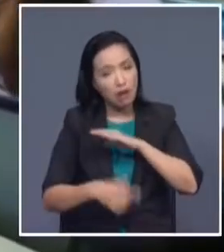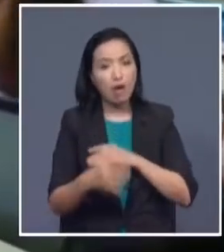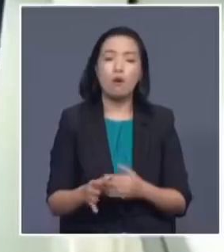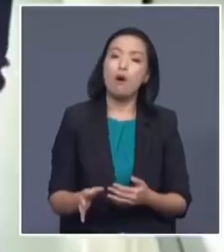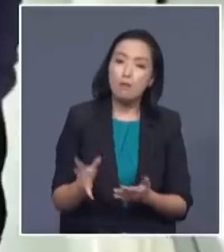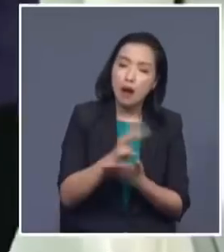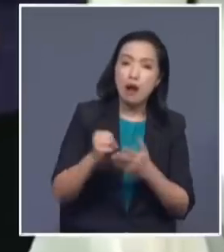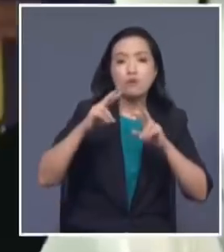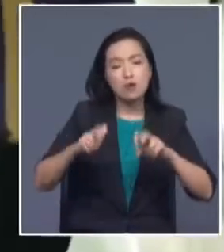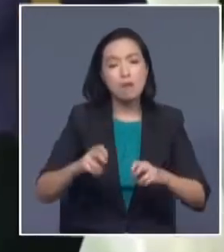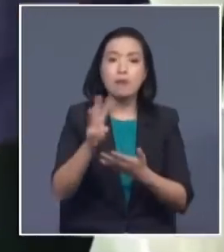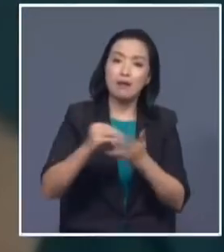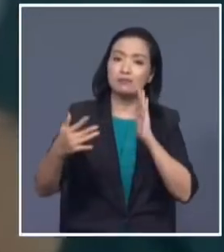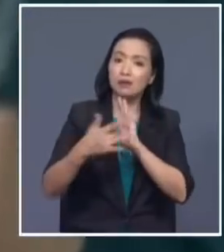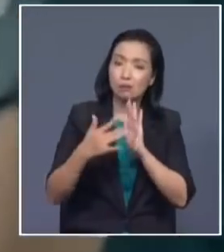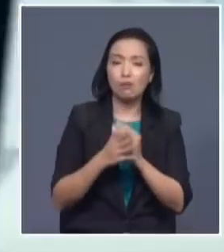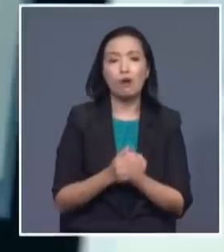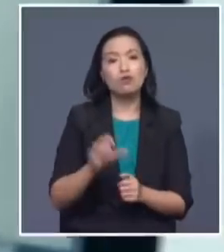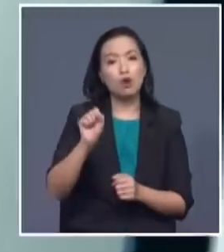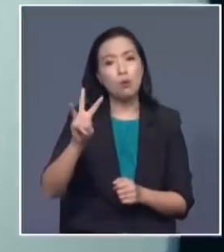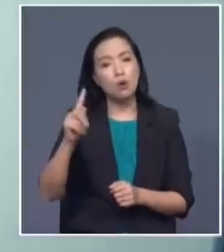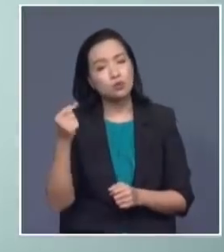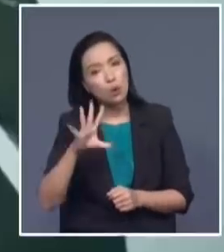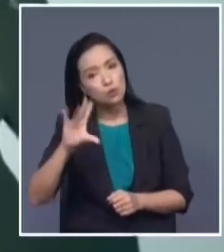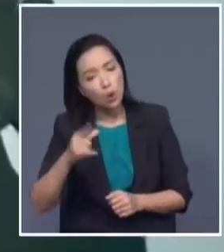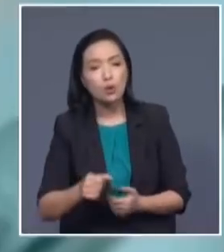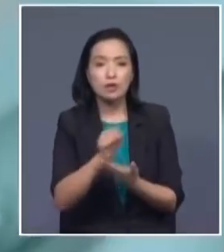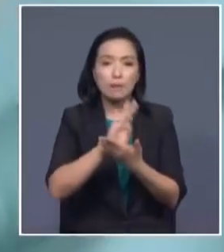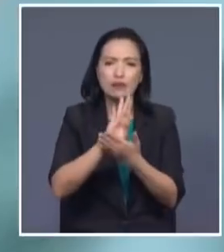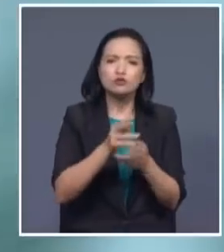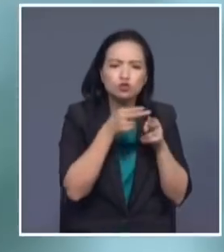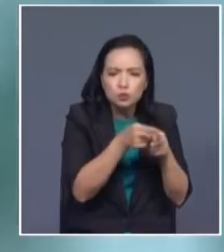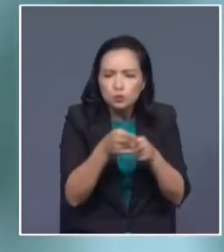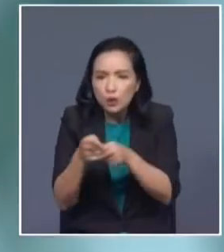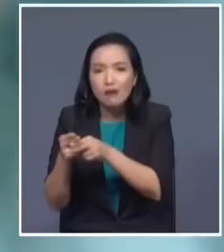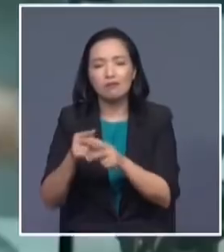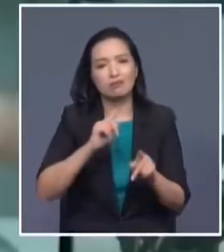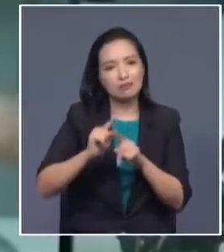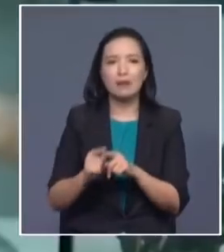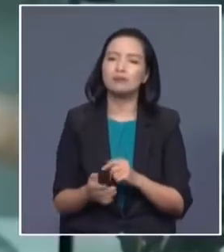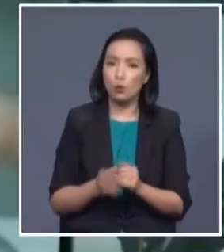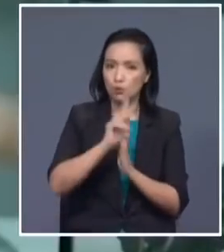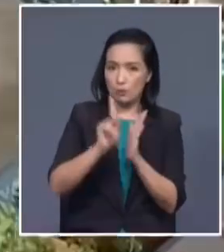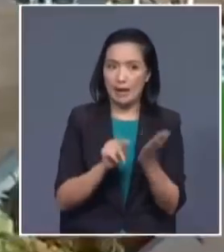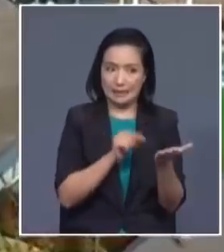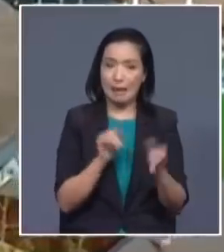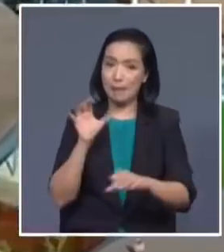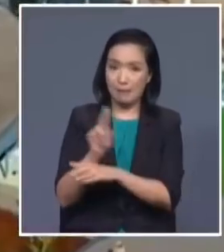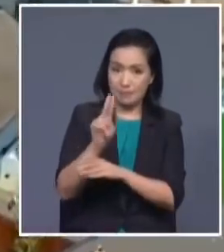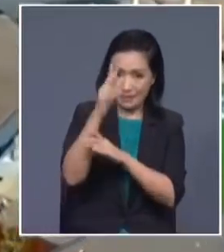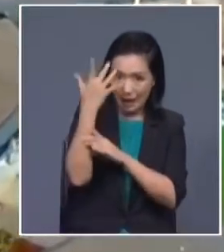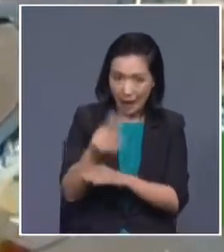ยวิจัยมหาวิทยาลัยเทคโนโลยีสวทช.และสถาบันวิจัยเฉพาะทางอื่นๆเมื่อกฎหมายฉบับนี้ใช้บังคับแล้วมหาวิทย